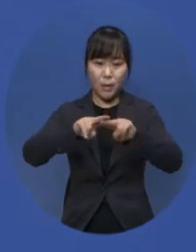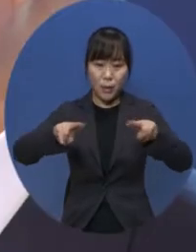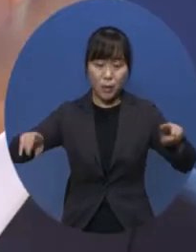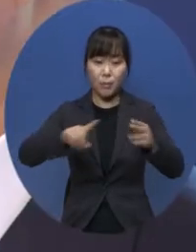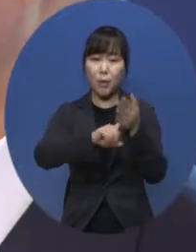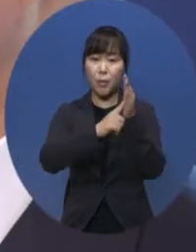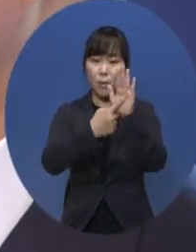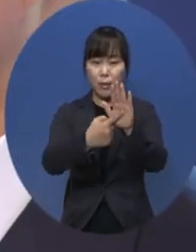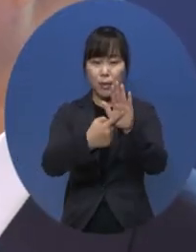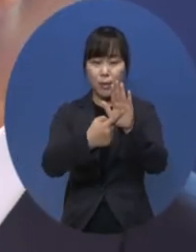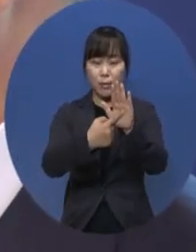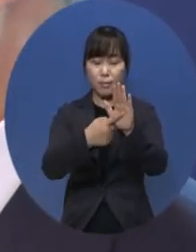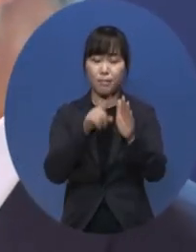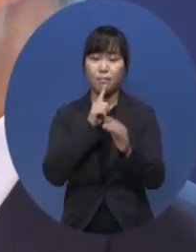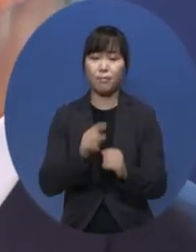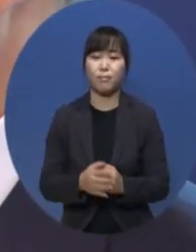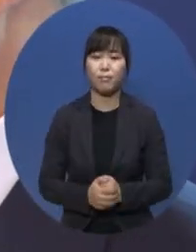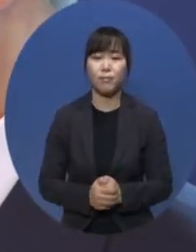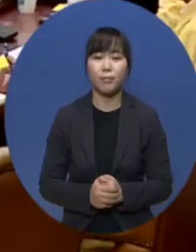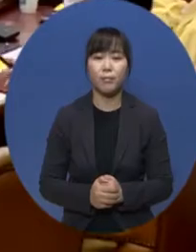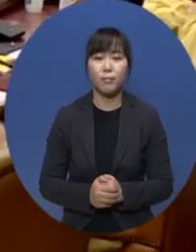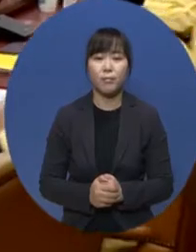밝히며 의지를 드러냈습니다.